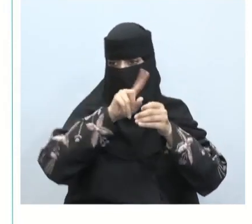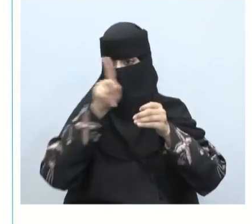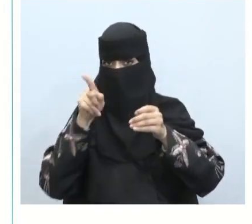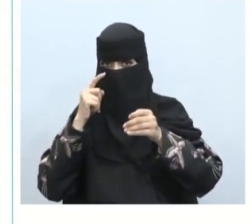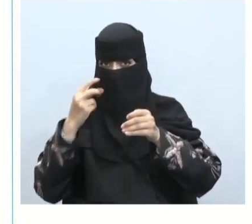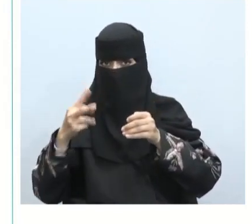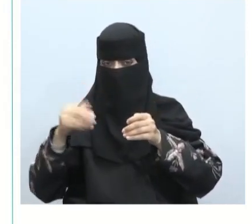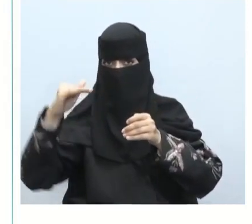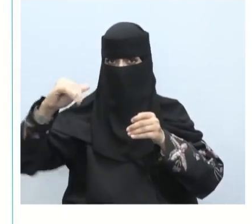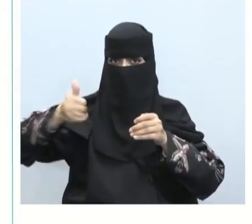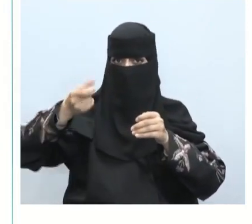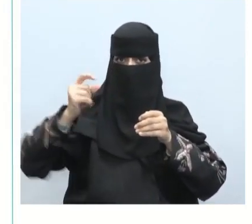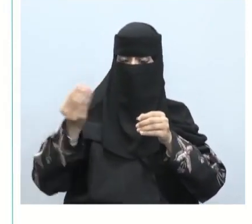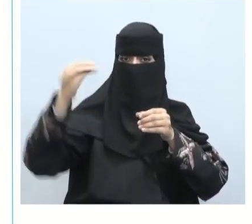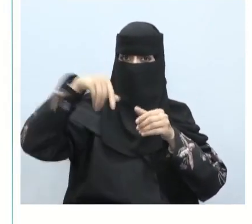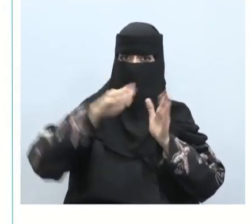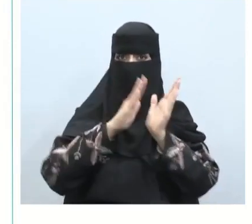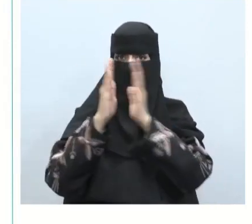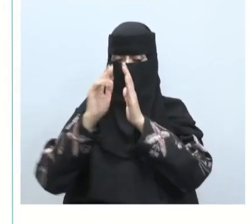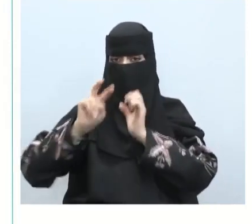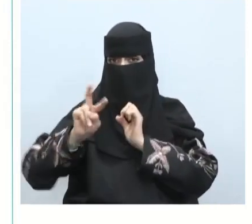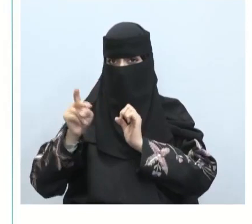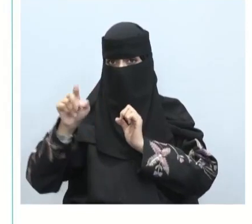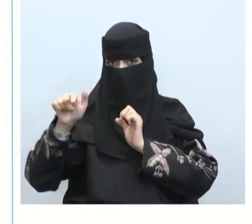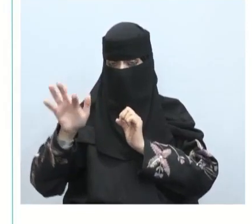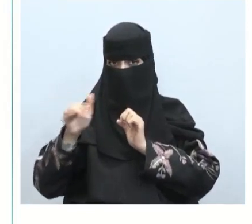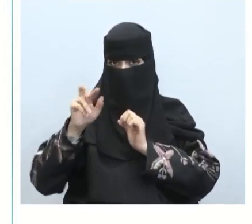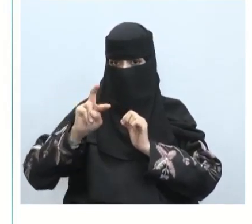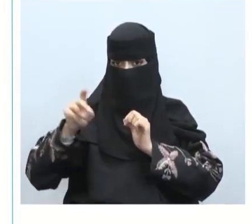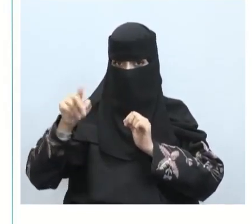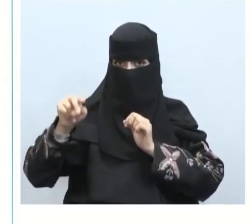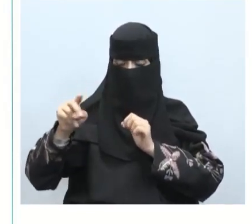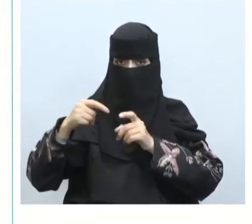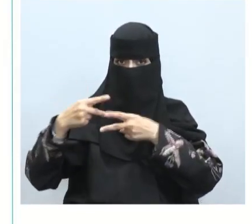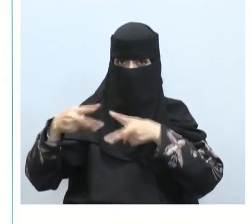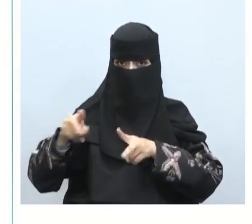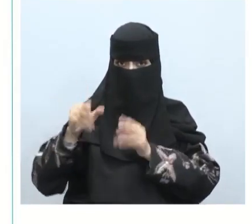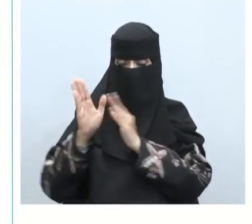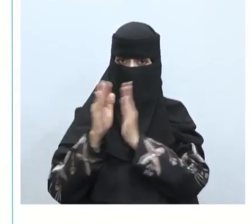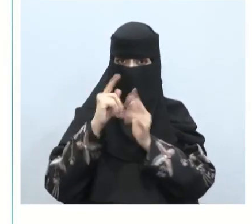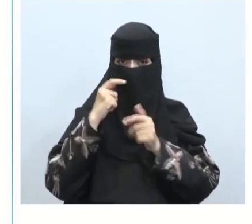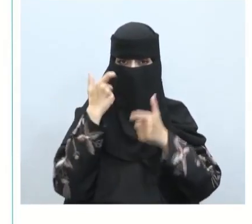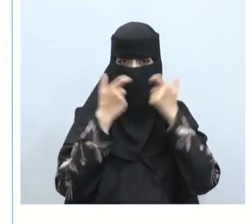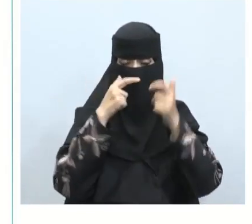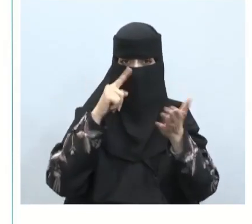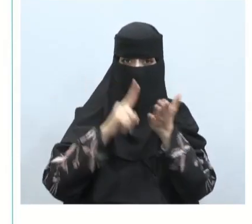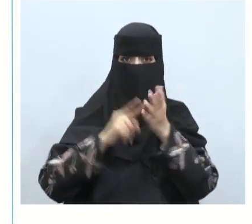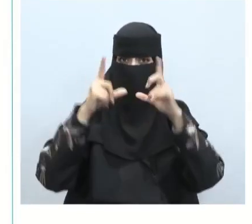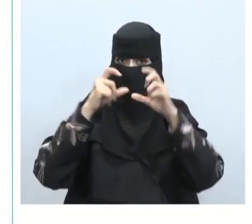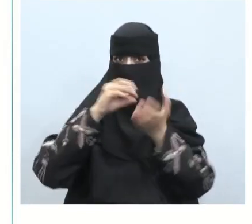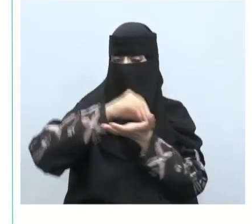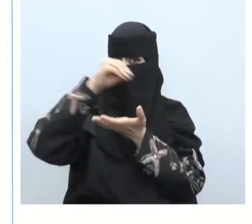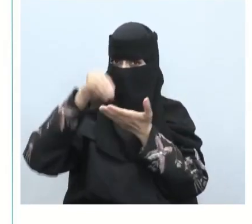خالد من ملفاتي بالزر الايمن او نقرتين لفتح الملف تلاحظ ان الصوره فعلا